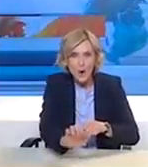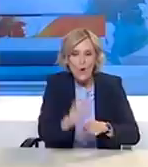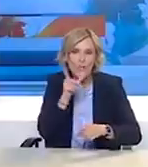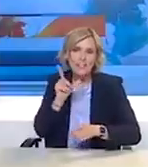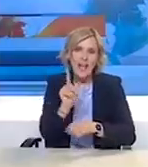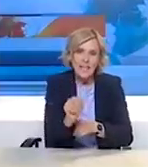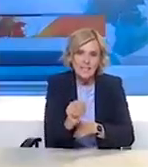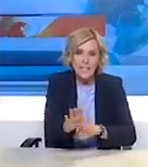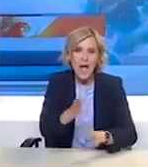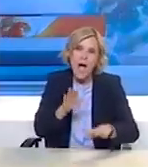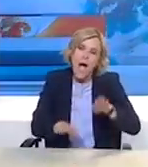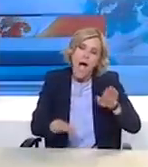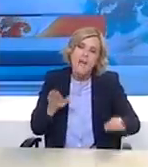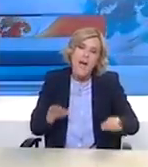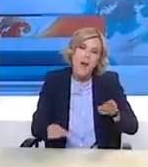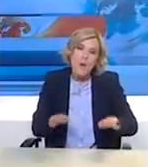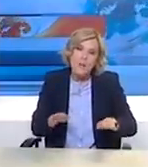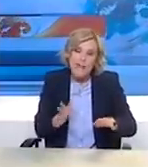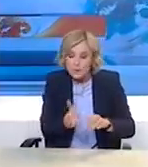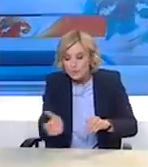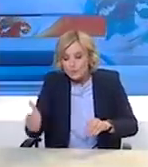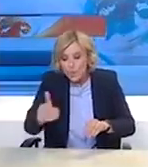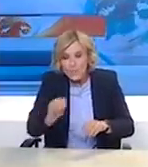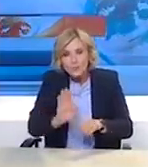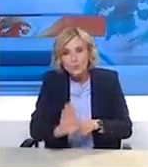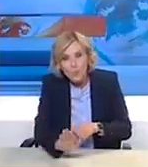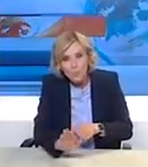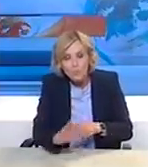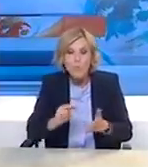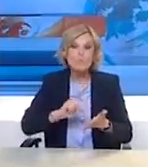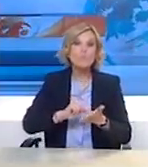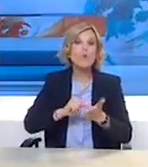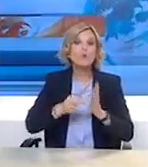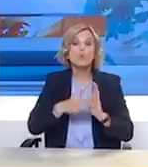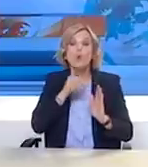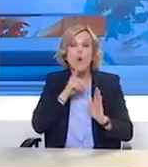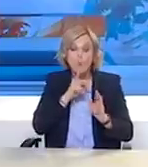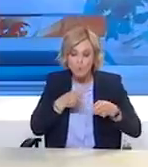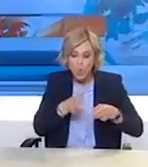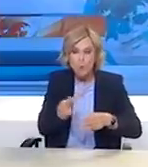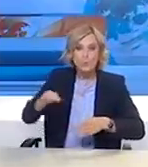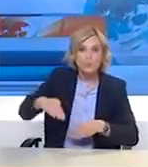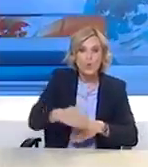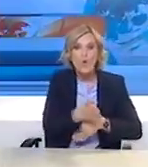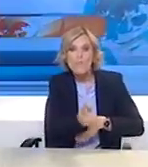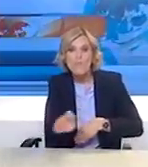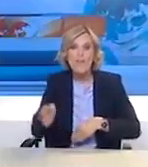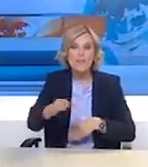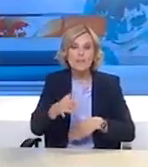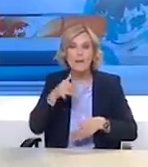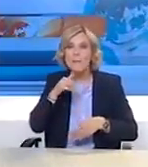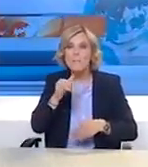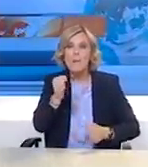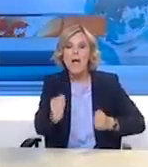την ταχύτητα για λίγο και τρέχεις, τη στροφή ξανακόβεις. Θέλει λοιπόν προσοχή. Ένας δρόμος ο οποίος είναι μαραθώνιος